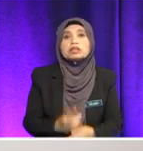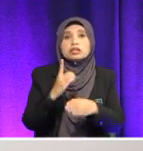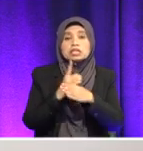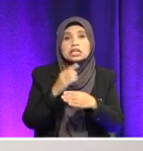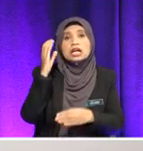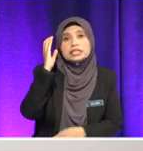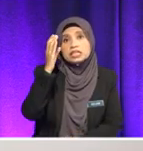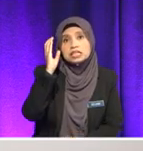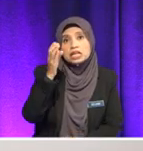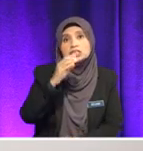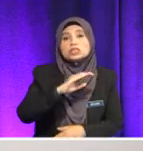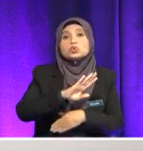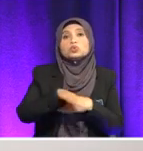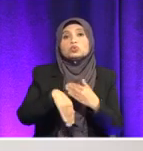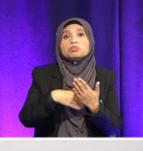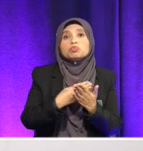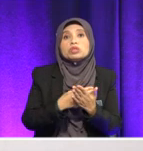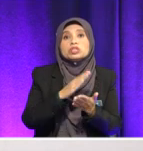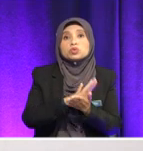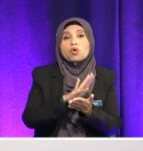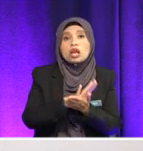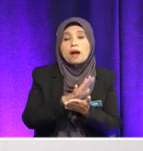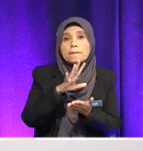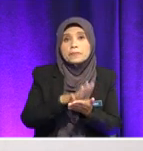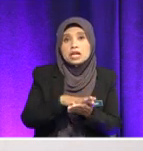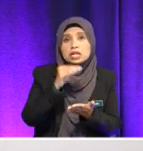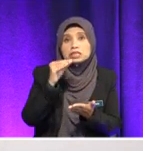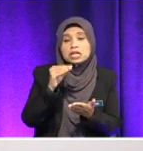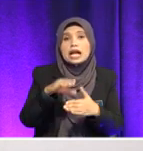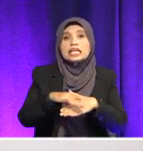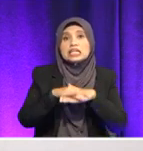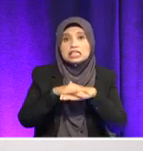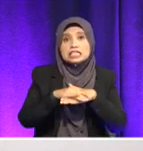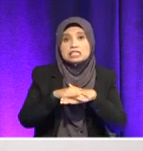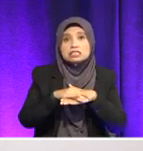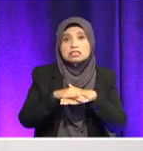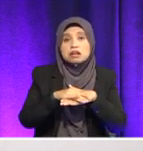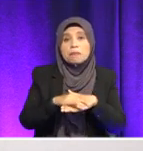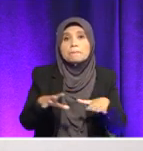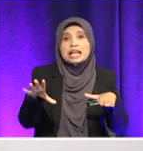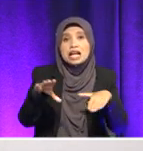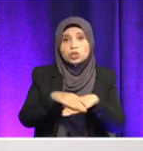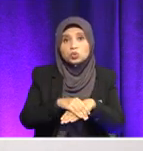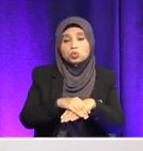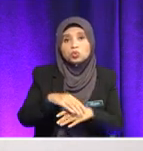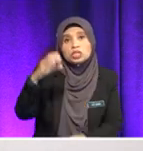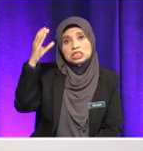supaya kebangsaan mempelajari bahasa Inggris Melayu Cina dan Samin